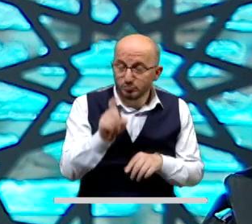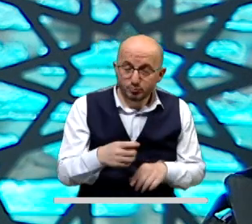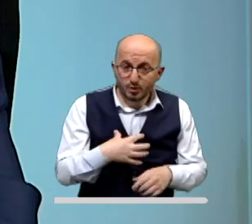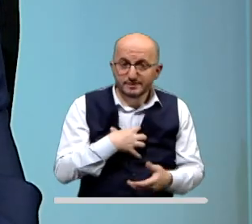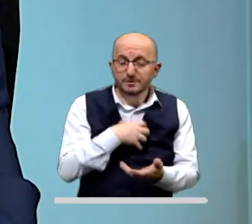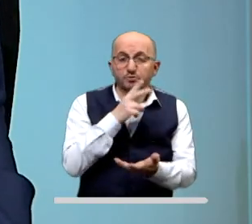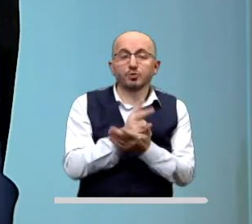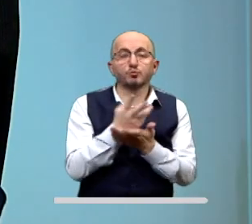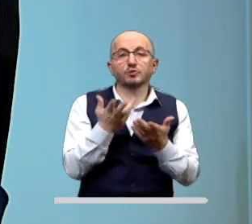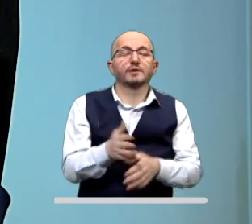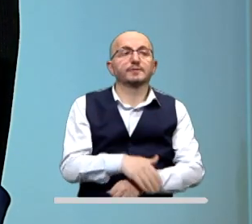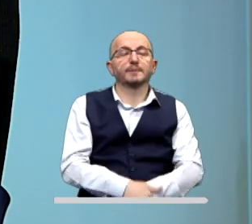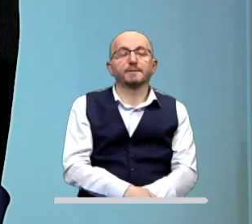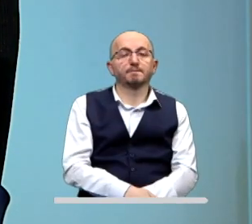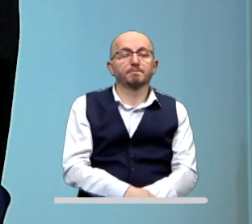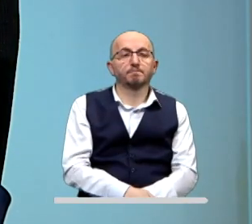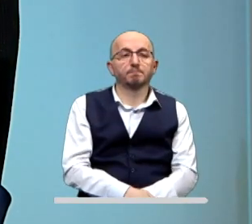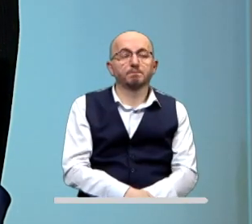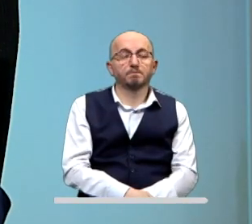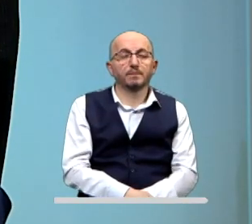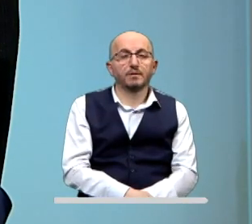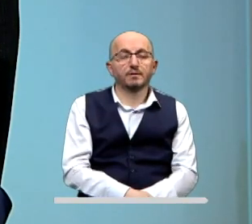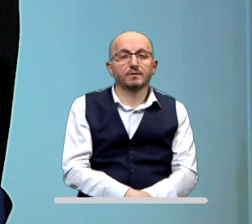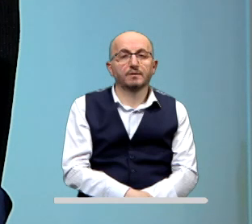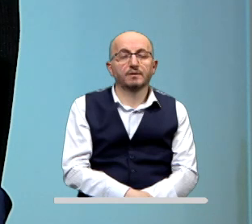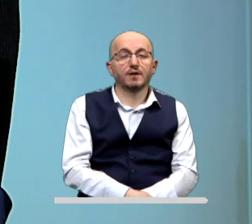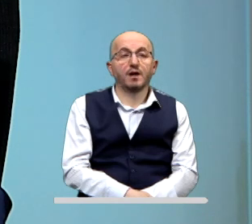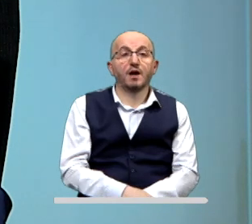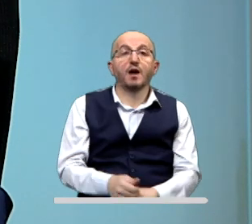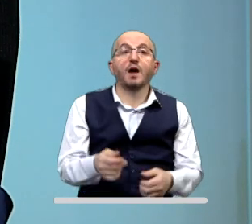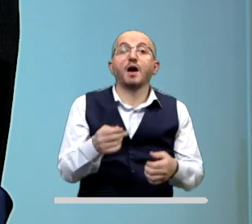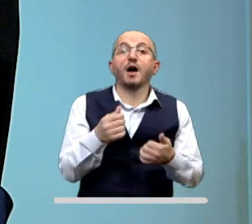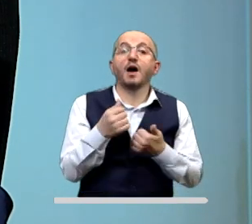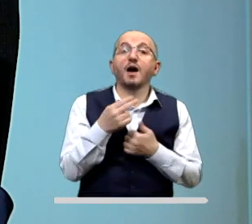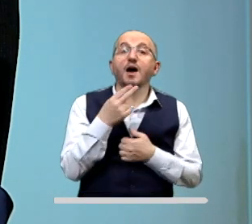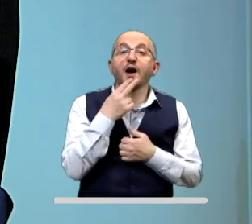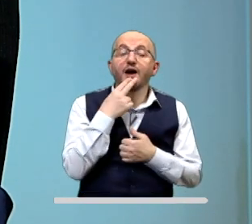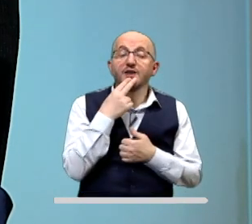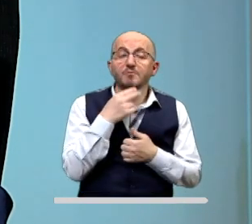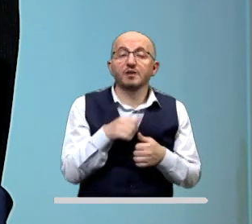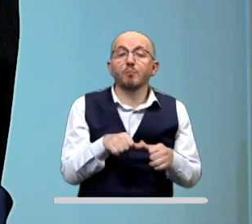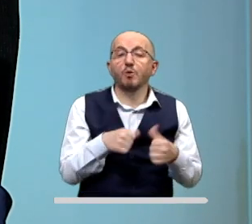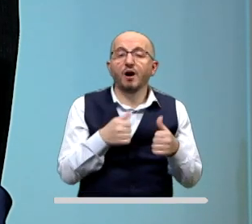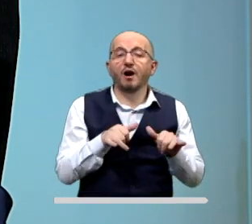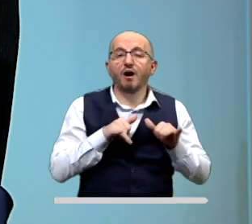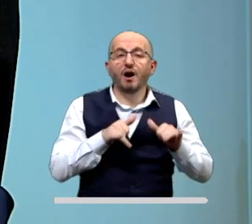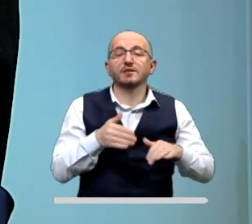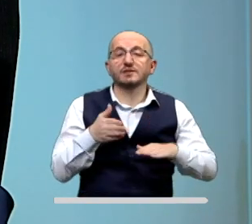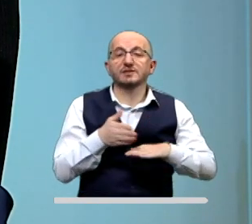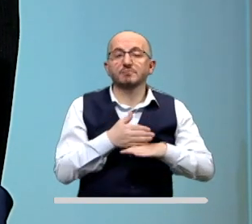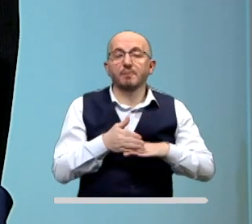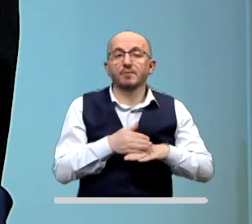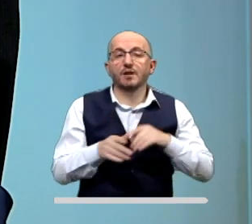hükmü nedir şimdi Furkan Hocam adam hanımını boşadığı zaman aynı gerekçeyle mahkemeye